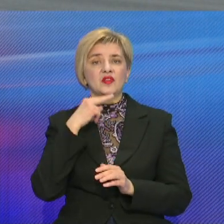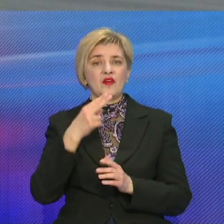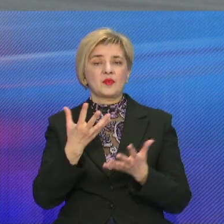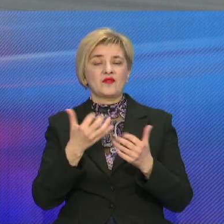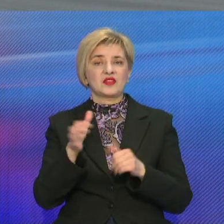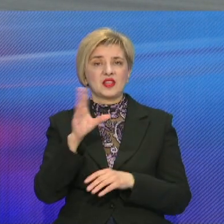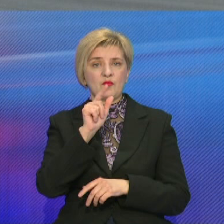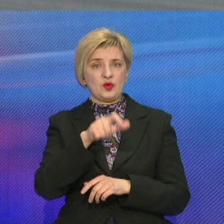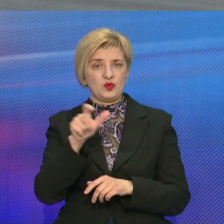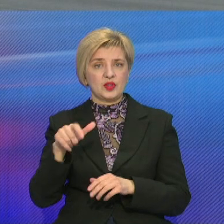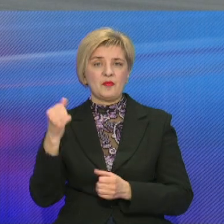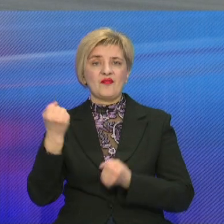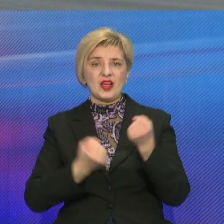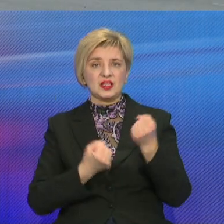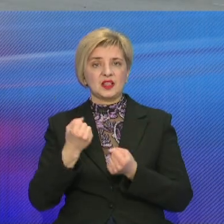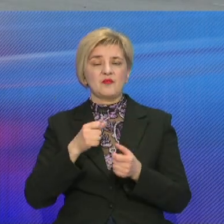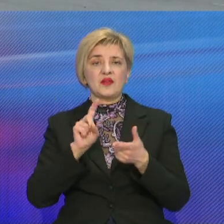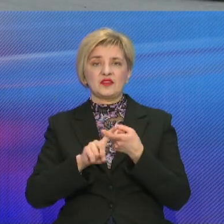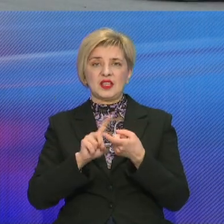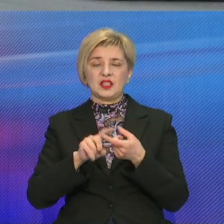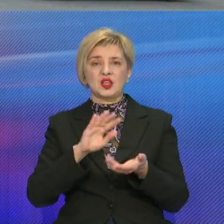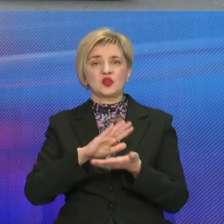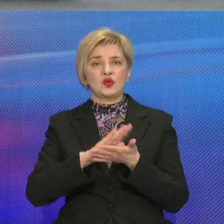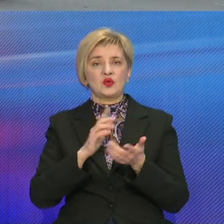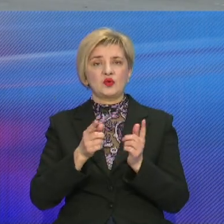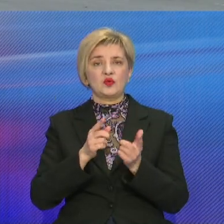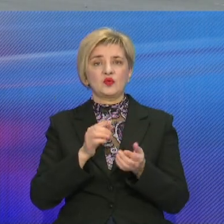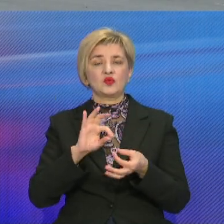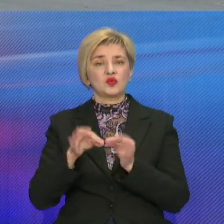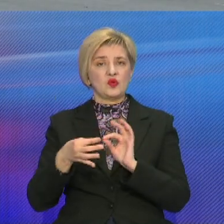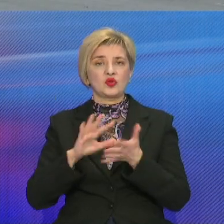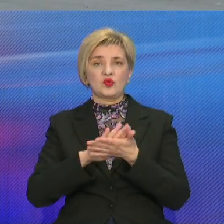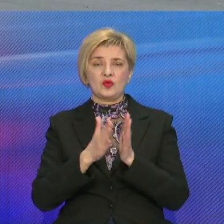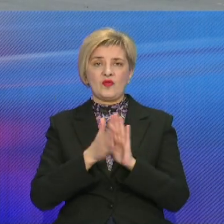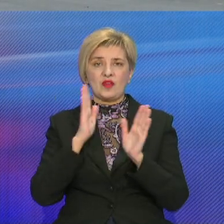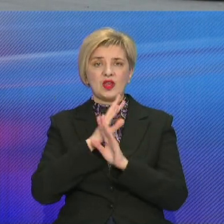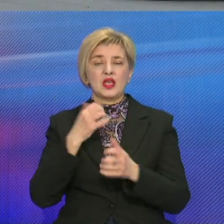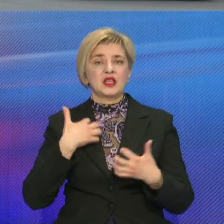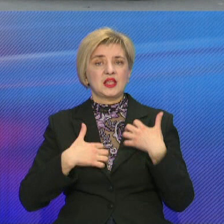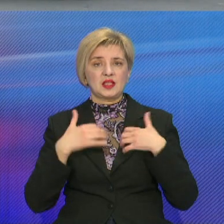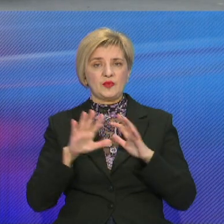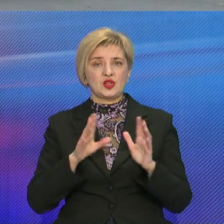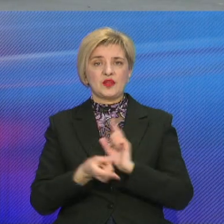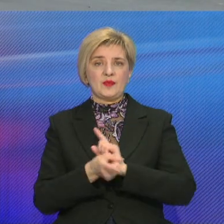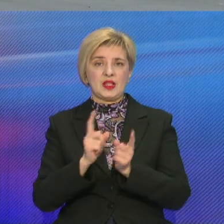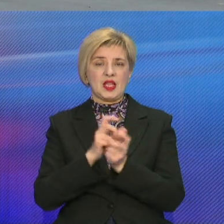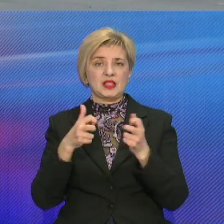причине ускладнення умов на дворе, гучит заклик быть пильными на дорозе и не спешаться менять зимовую гуму на